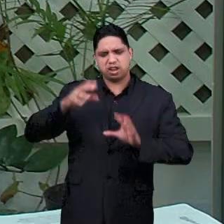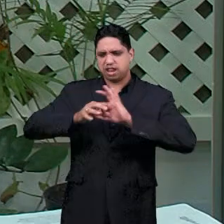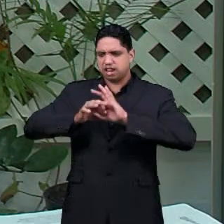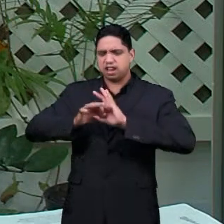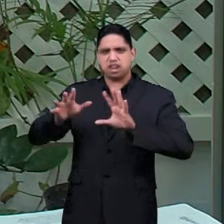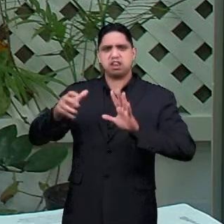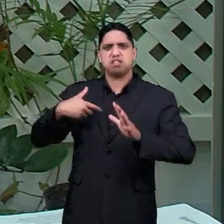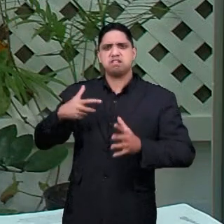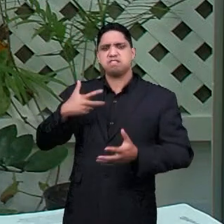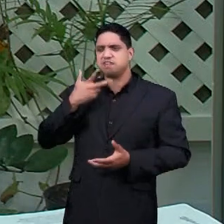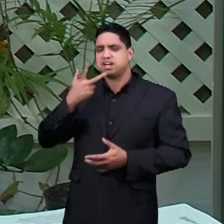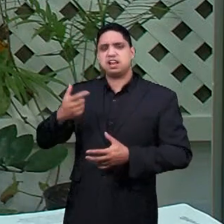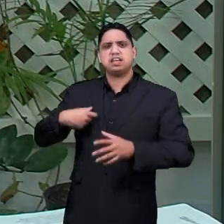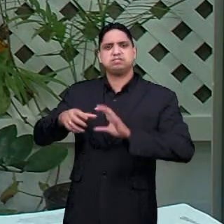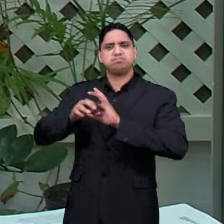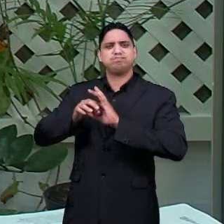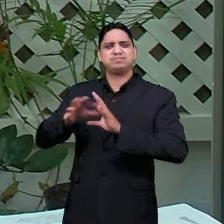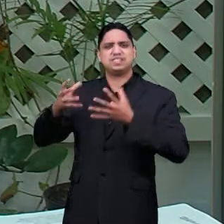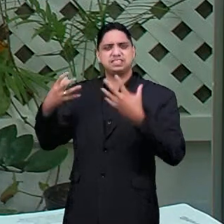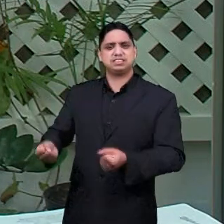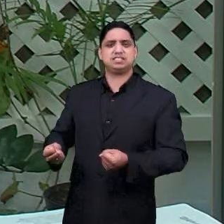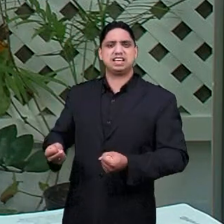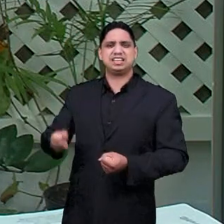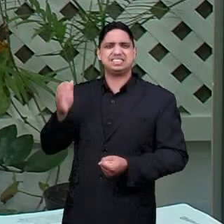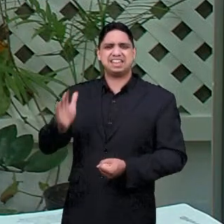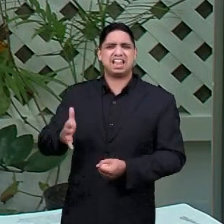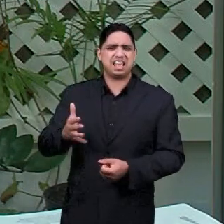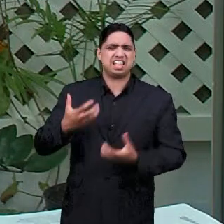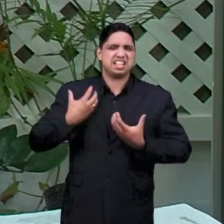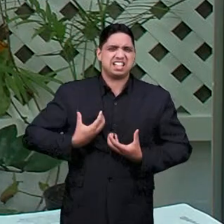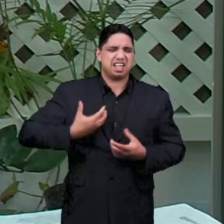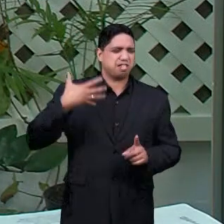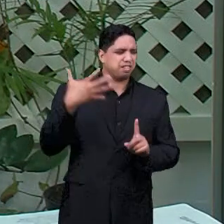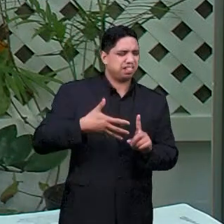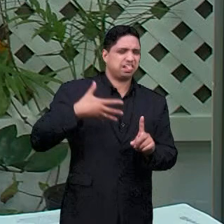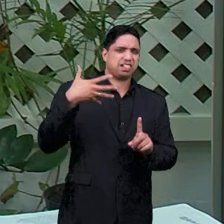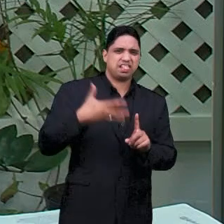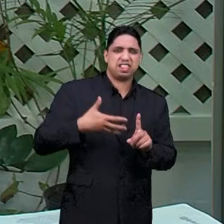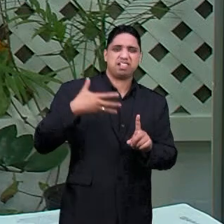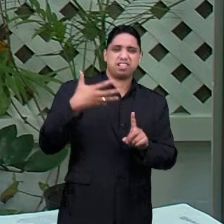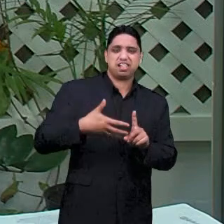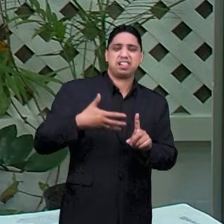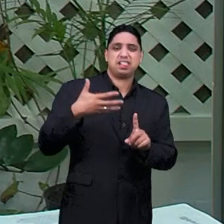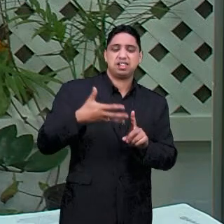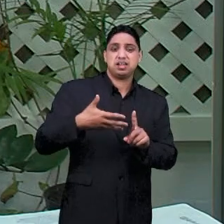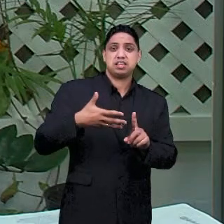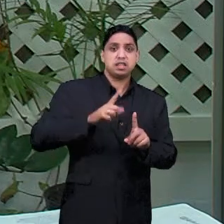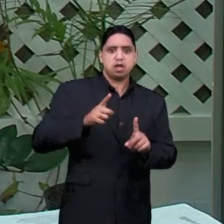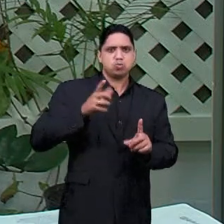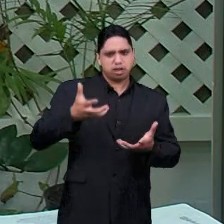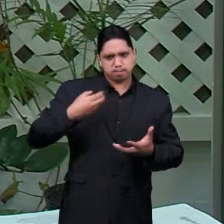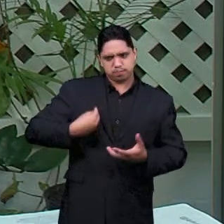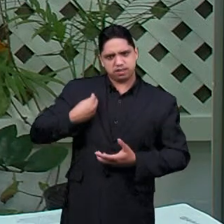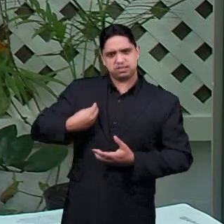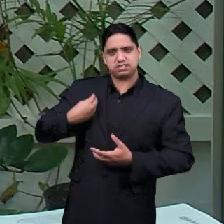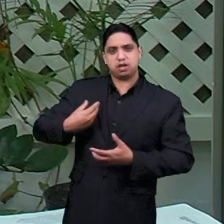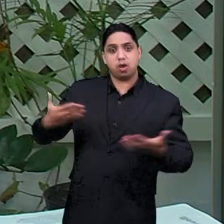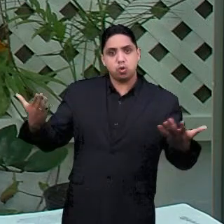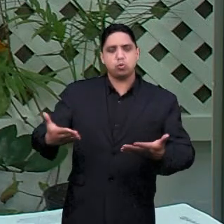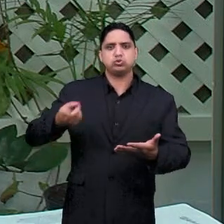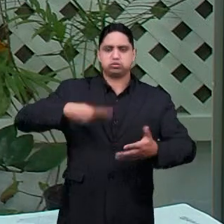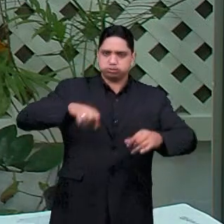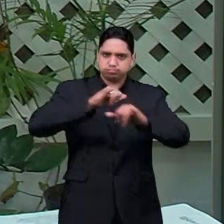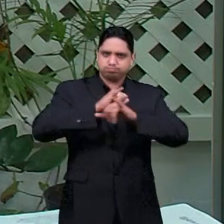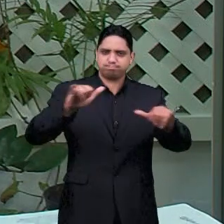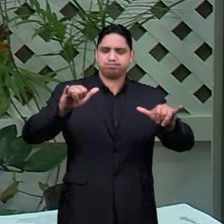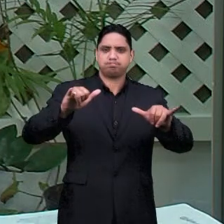disposés, ils sont déjà fatigués d'écouter que des prédications, ils veulent participer. Nous, aujourd'hui, nous apportons ce